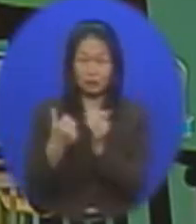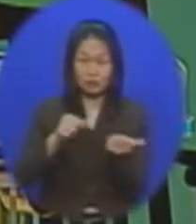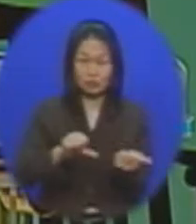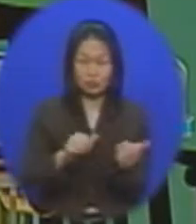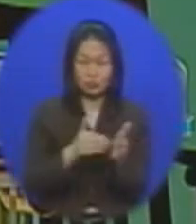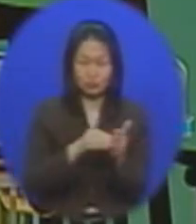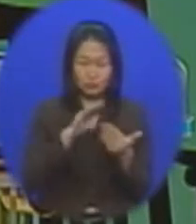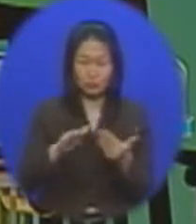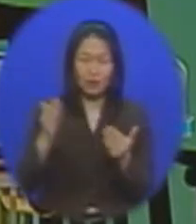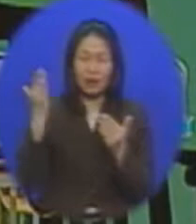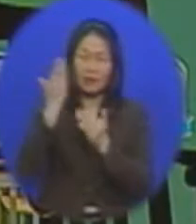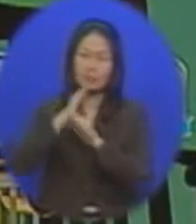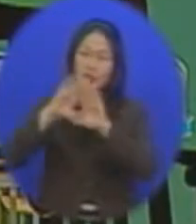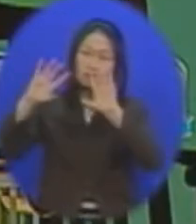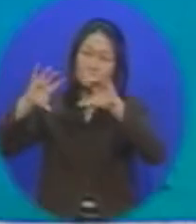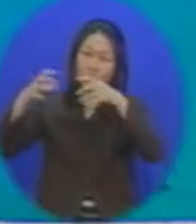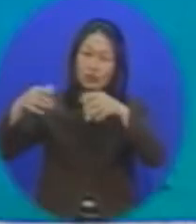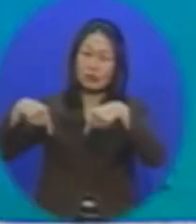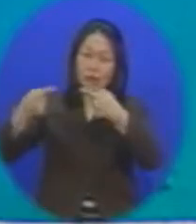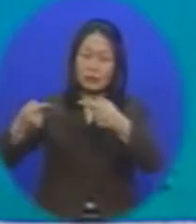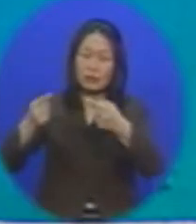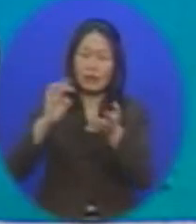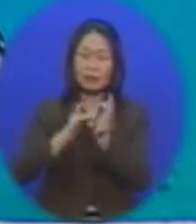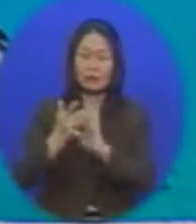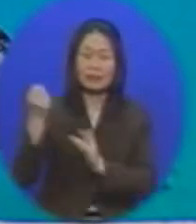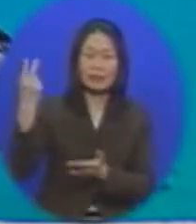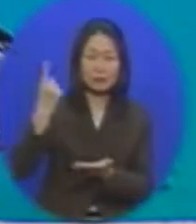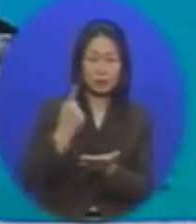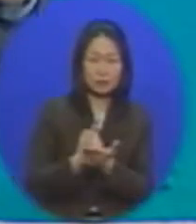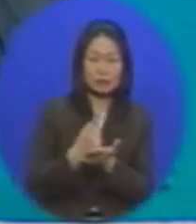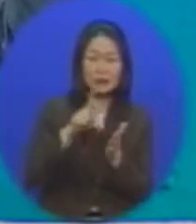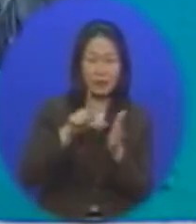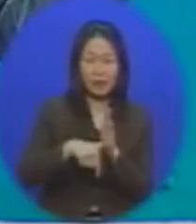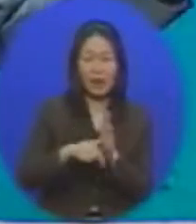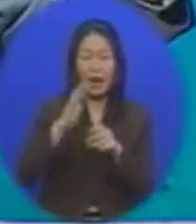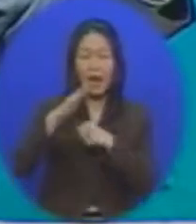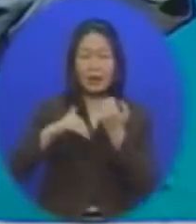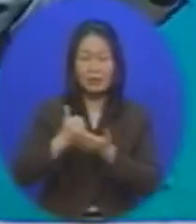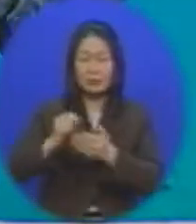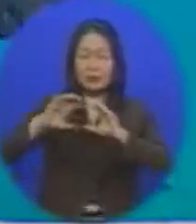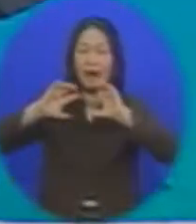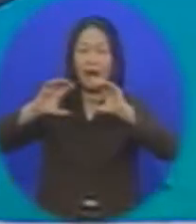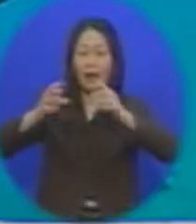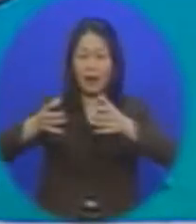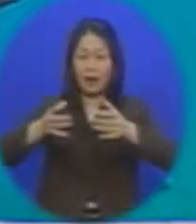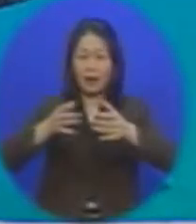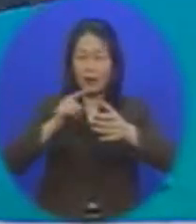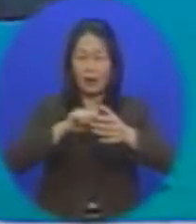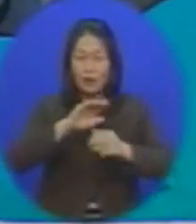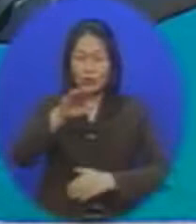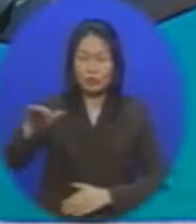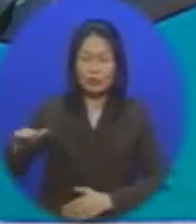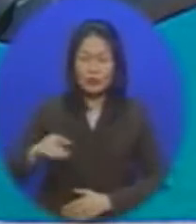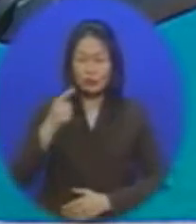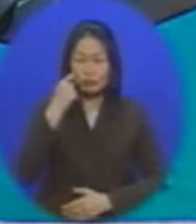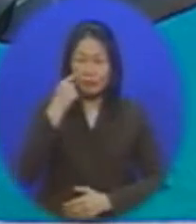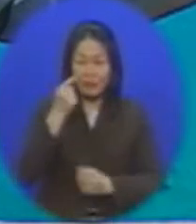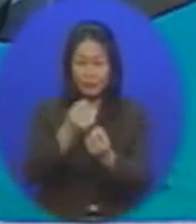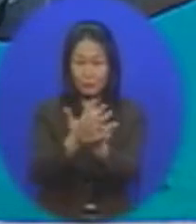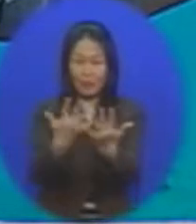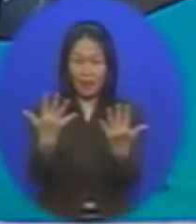가거나 예수님이 재림 2 오실 때 그 때 하나님의 나라가 우리 눈앞에 확 펼쳐질